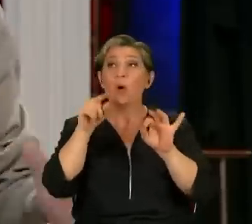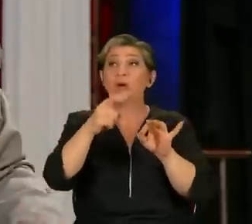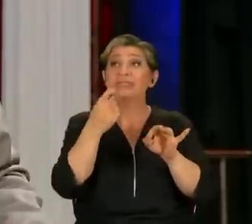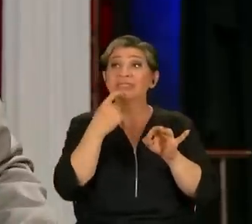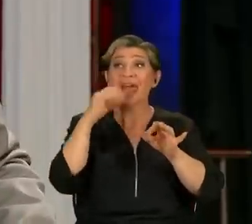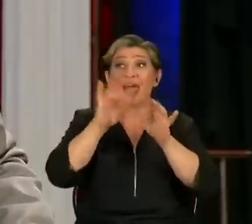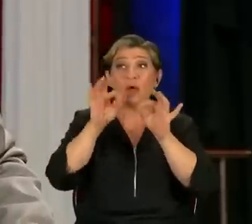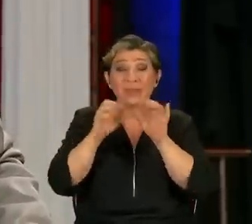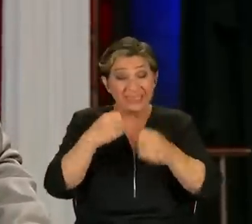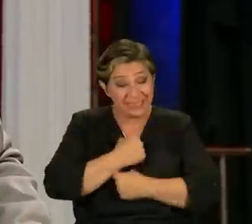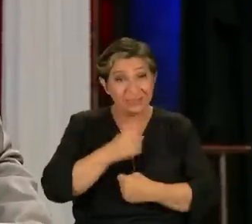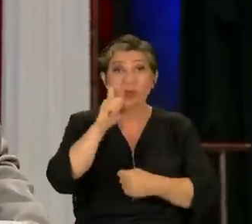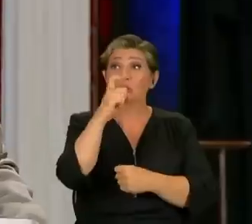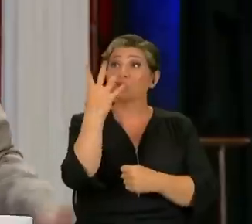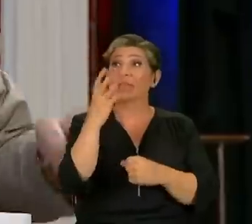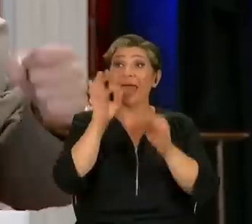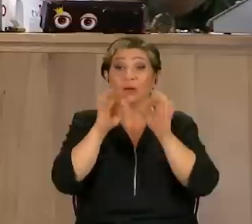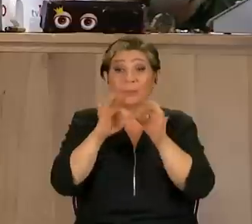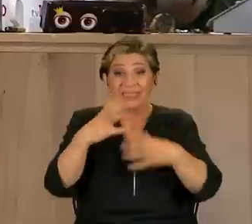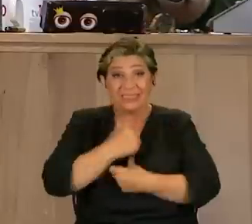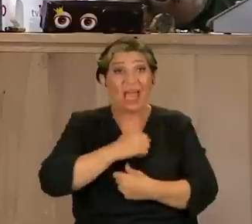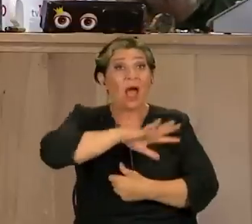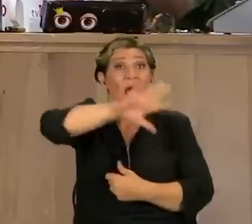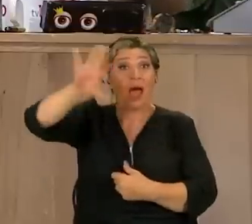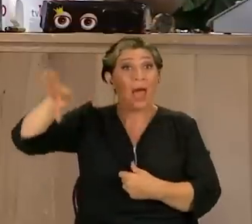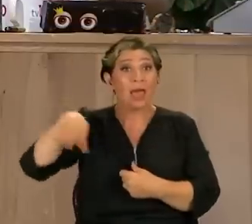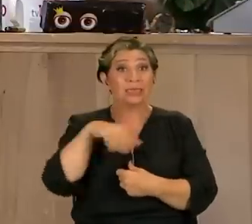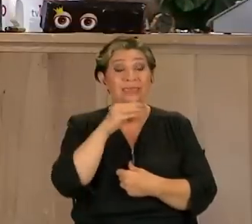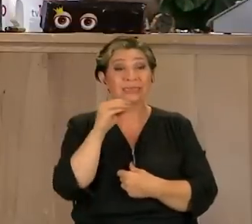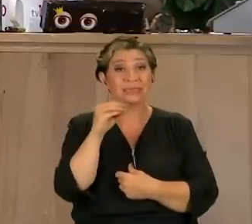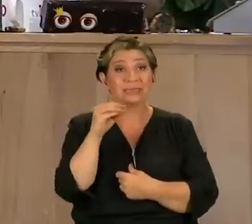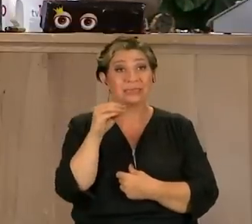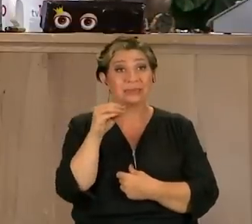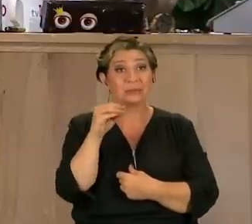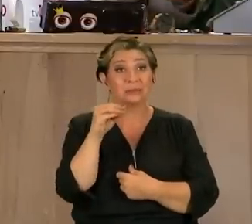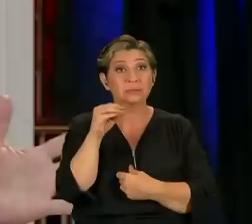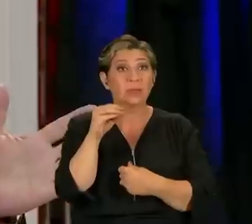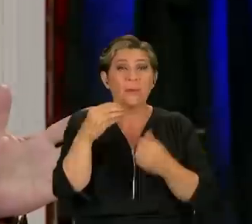seneler ekonomik kriz 94 ekonomik krizi herkes